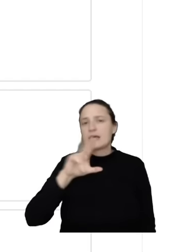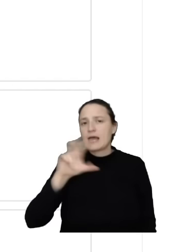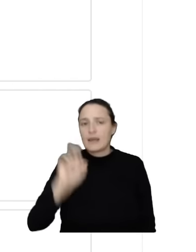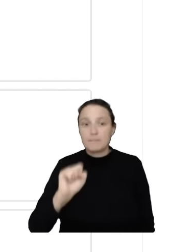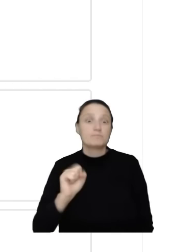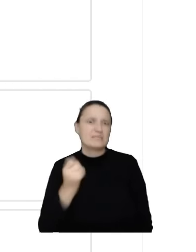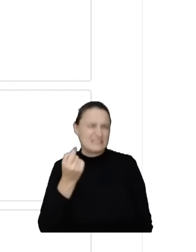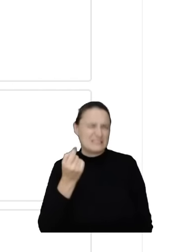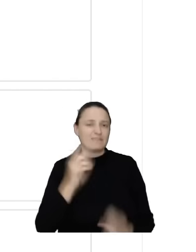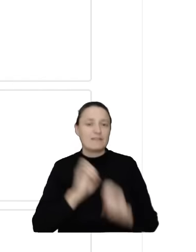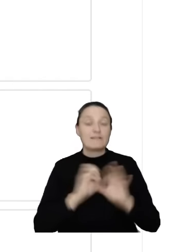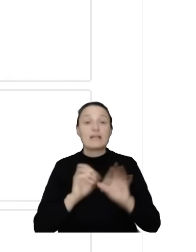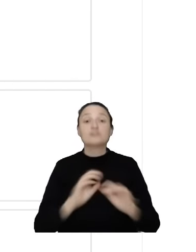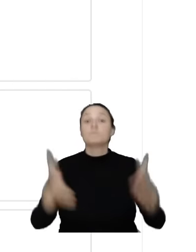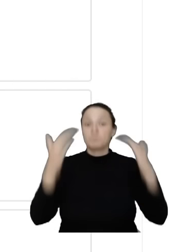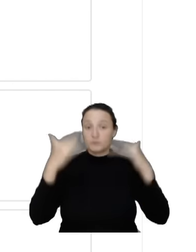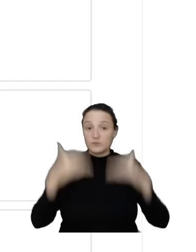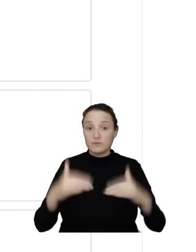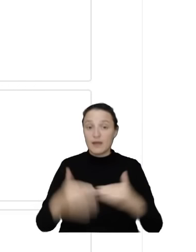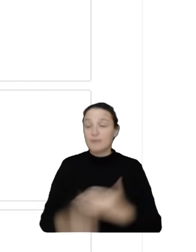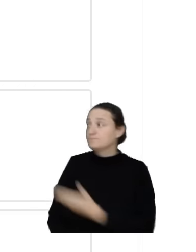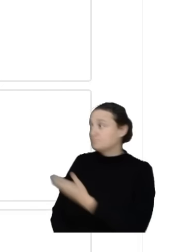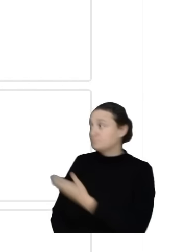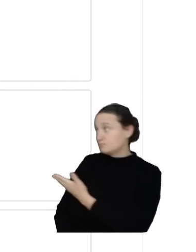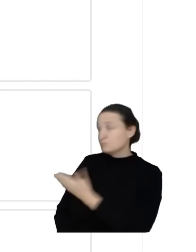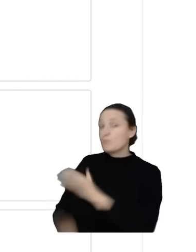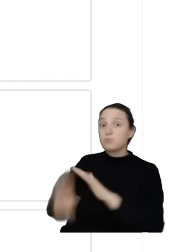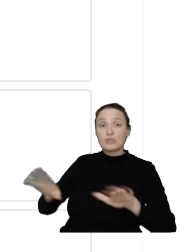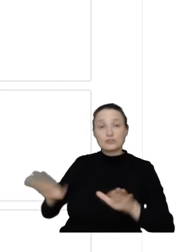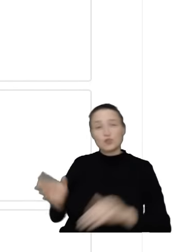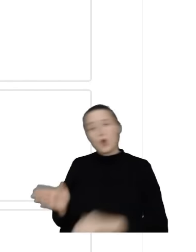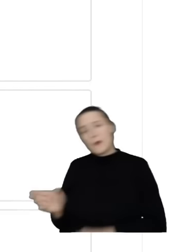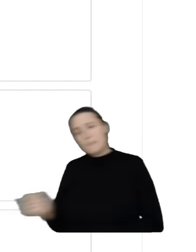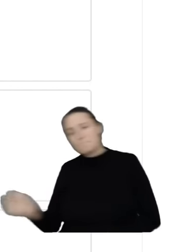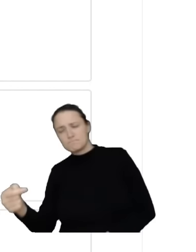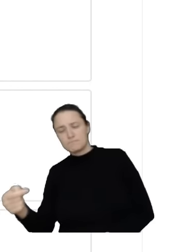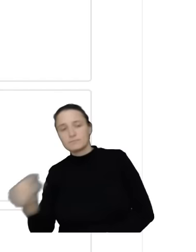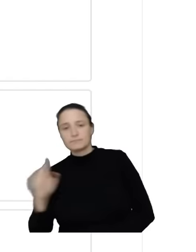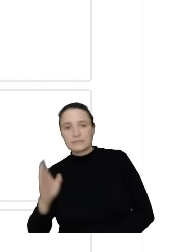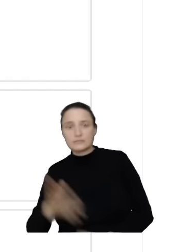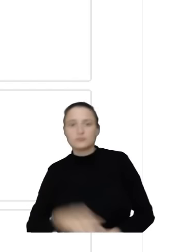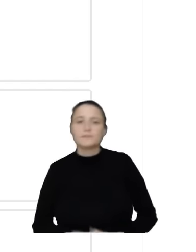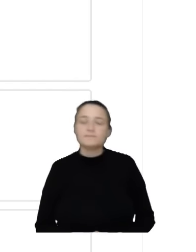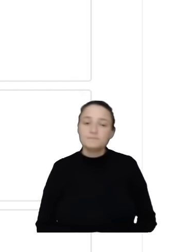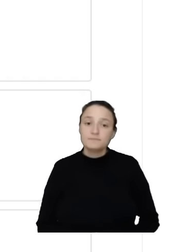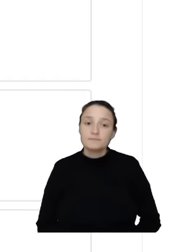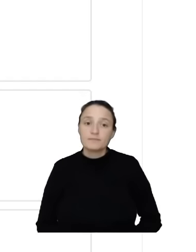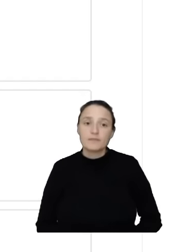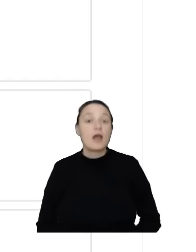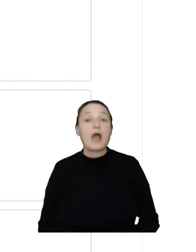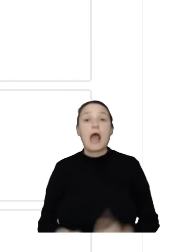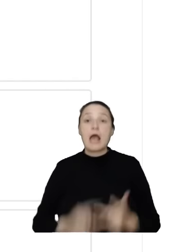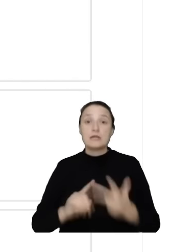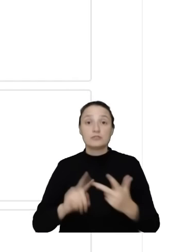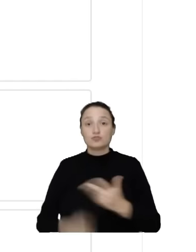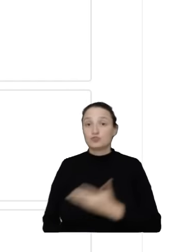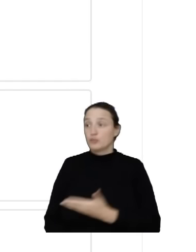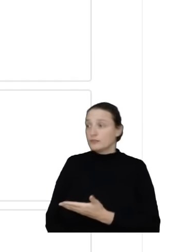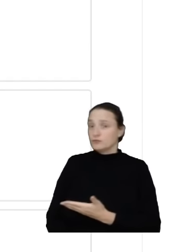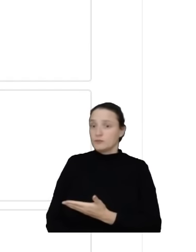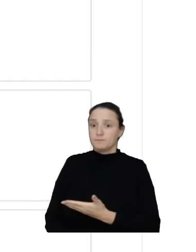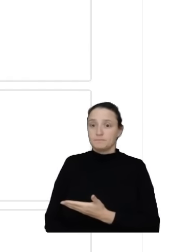Przedszkole za rogiem, to druga możliwość. Przedszkole za rogiem, ale to z rogami nie ma nic wspólnego, żeby nie było żadnego. No to i trzecia opcja. Nie, bo to jest jeden róg, to jest